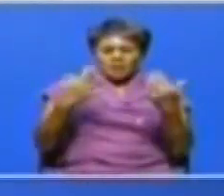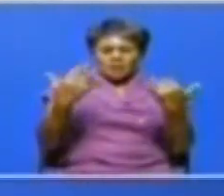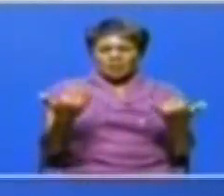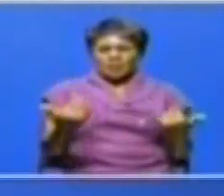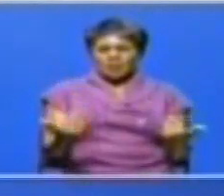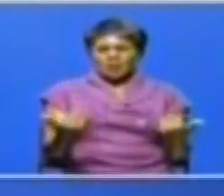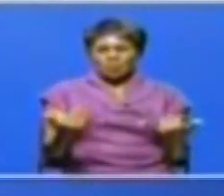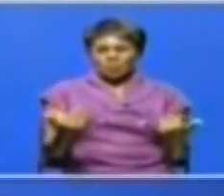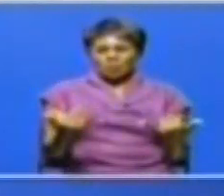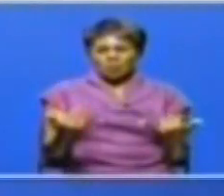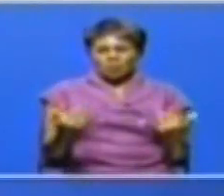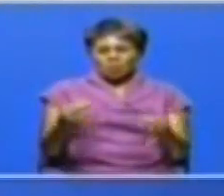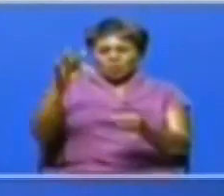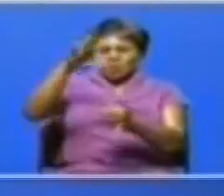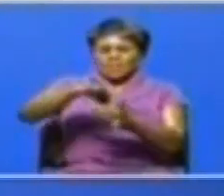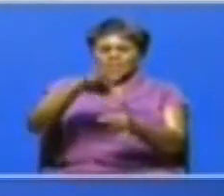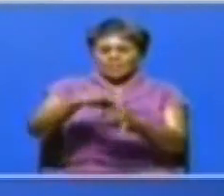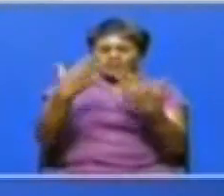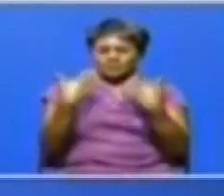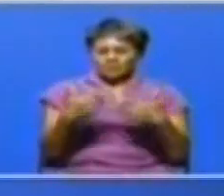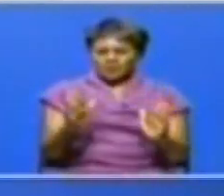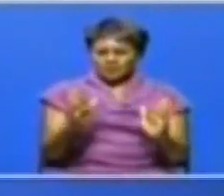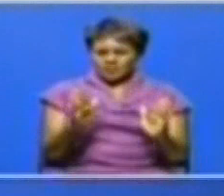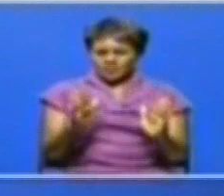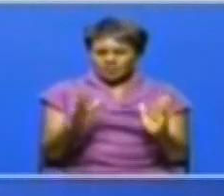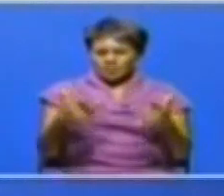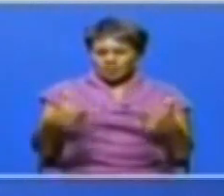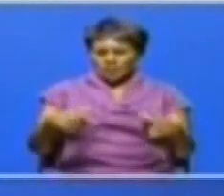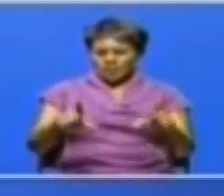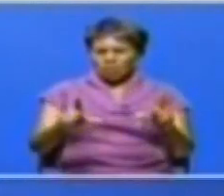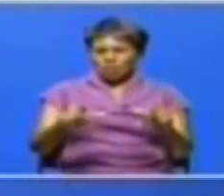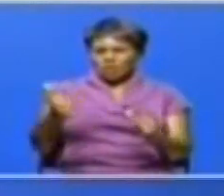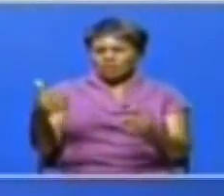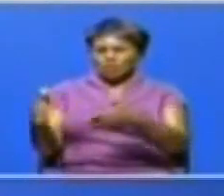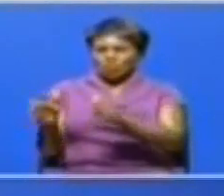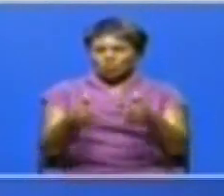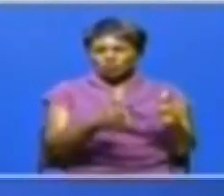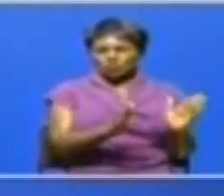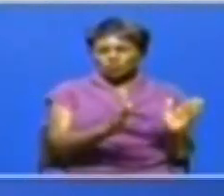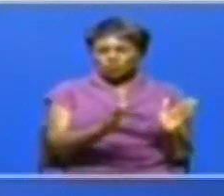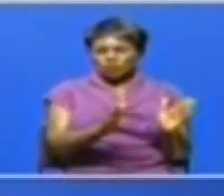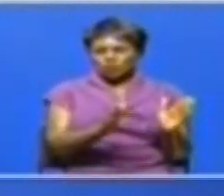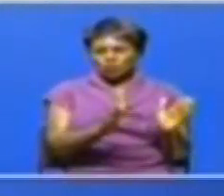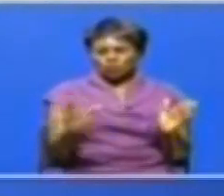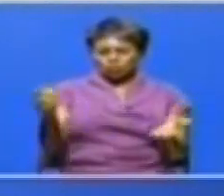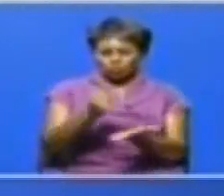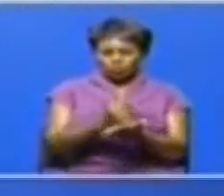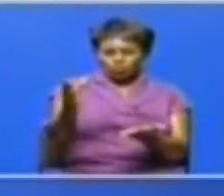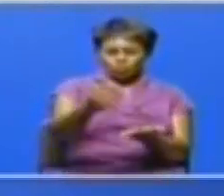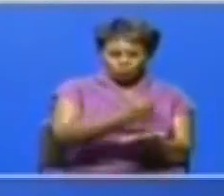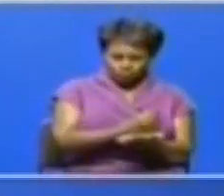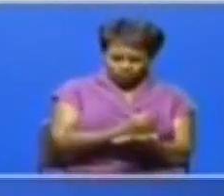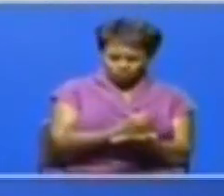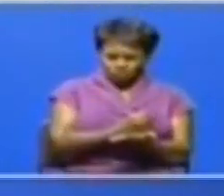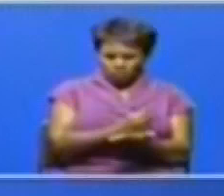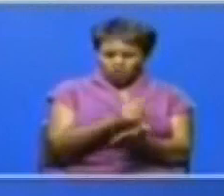hivi wameenda wamechaguliwa, hivyo kupatia nafasi nyingine kwa wengine kuwa nominated. Kwa hivyo